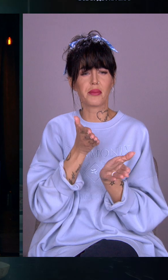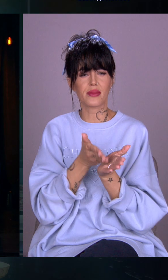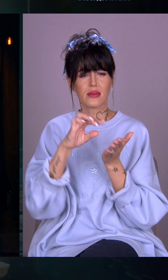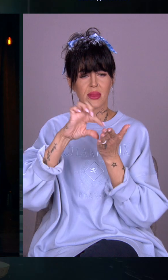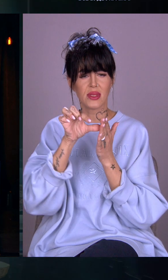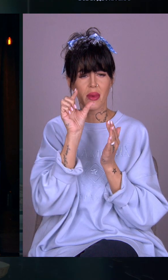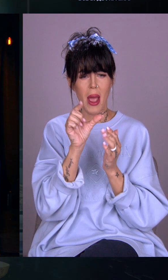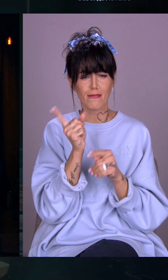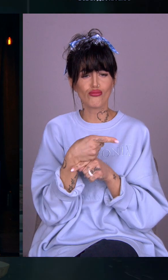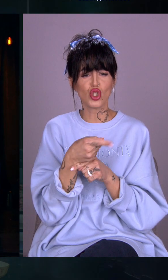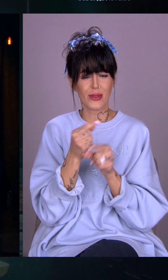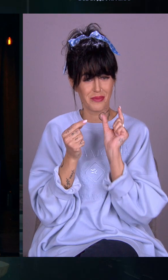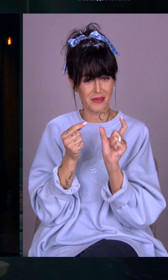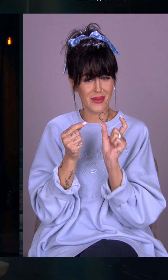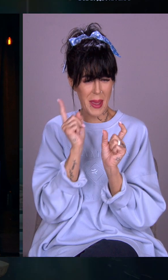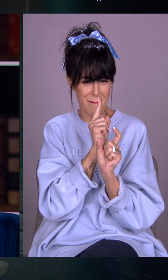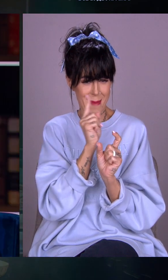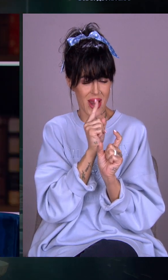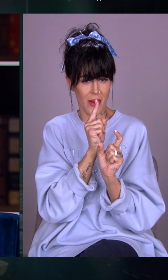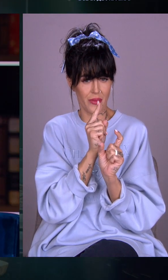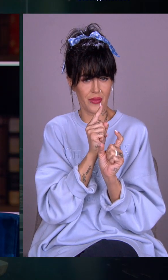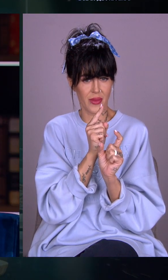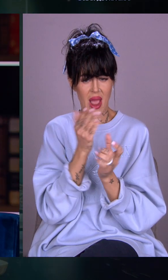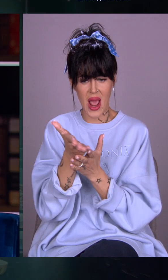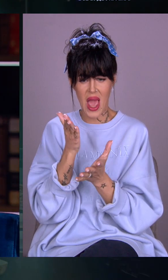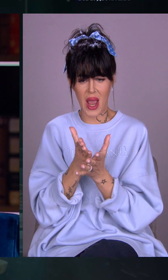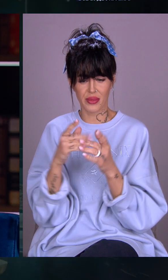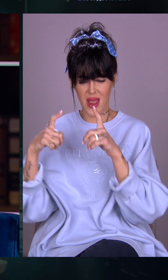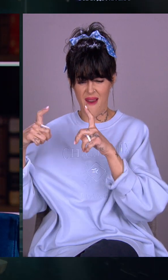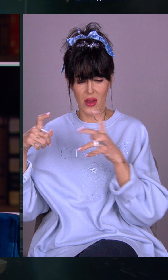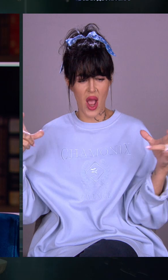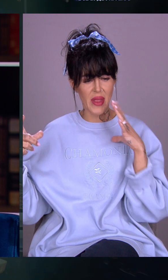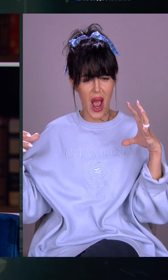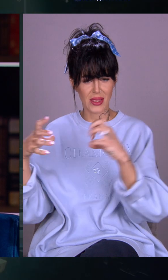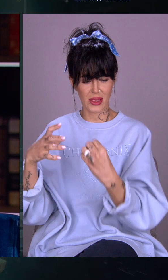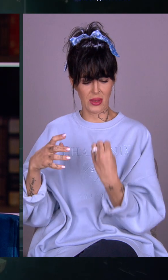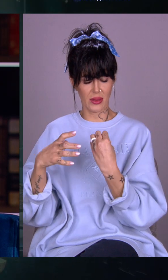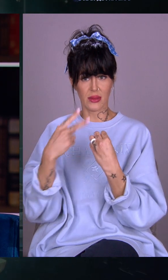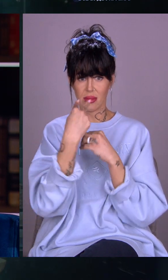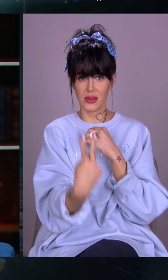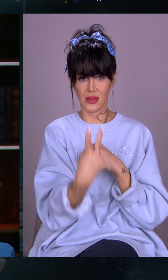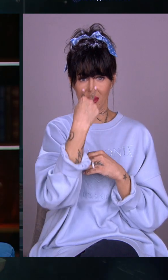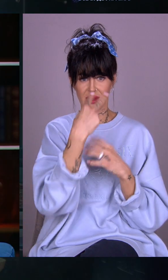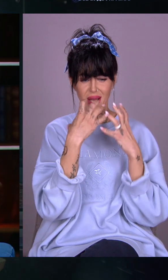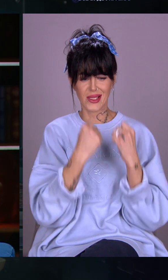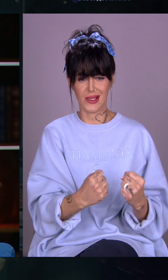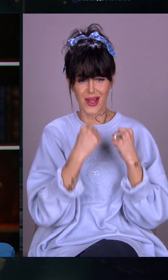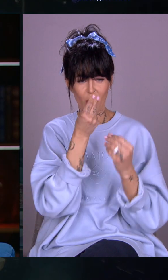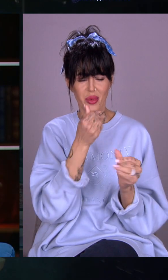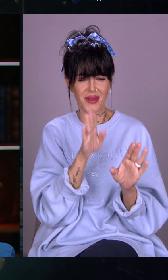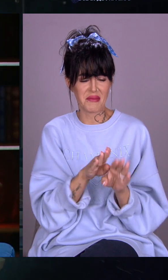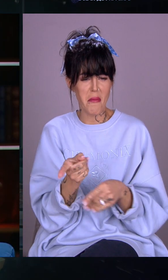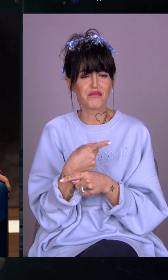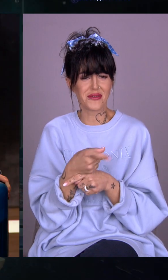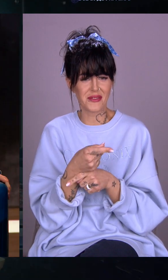представте, отака мишка, отака десь. Отакий хлібець. І вона така вала його, пив? У тебе на грудях. Я такий